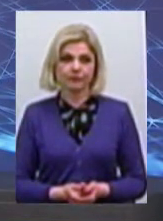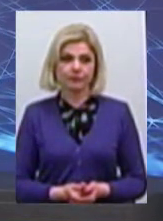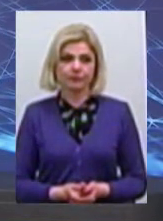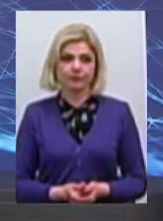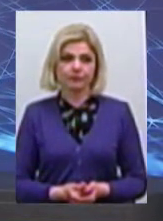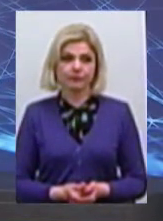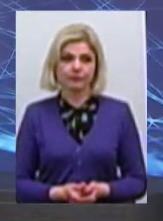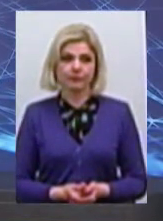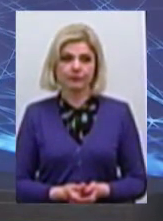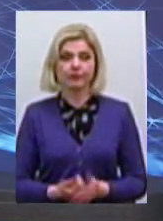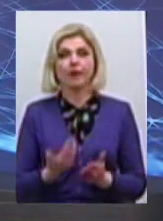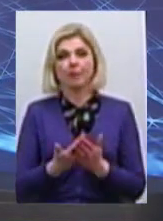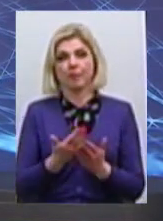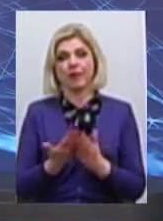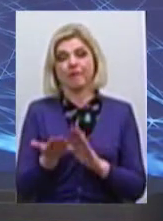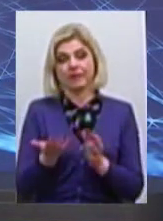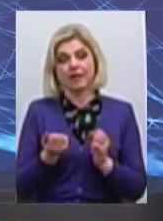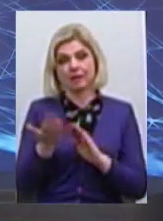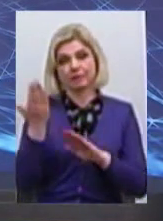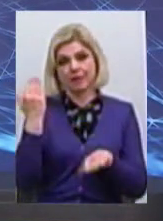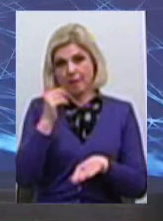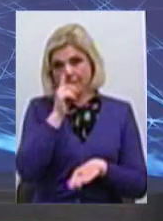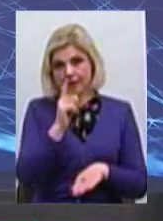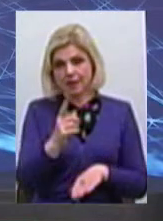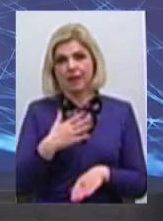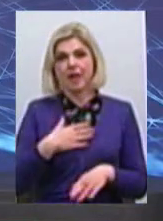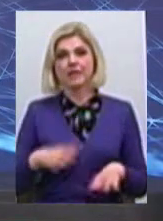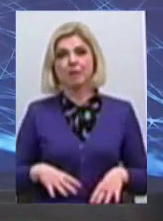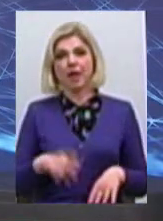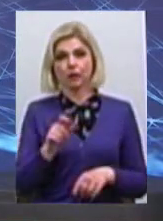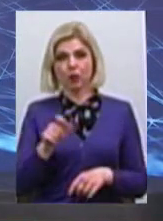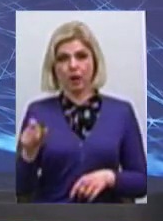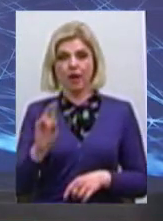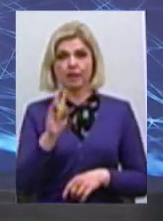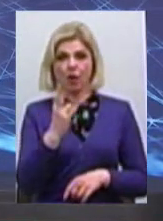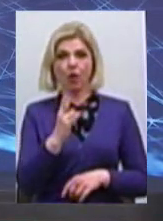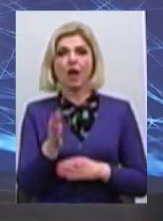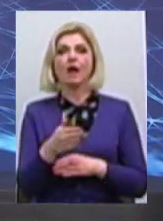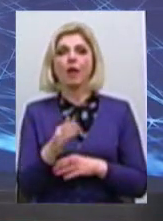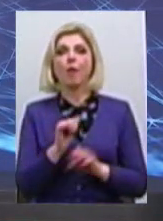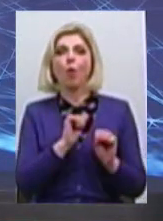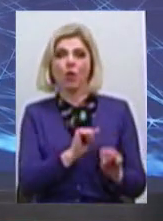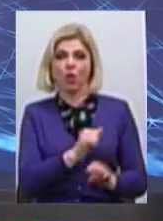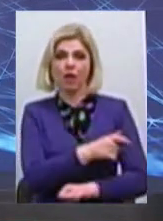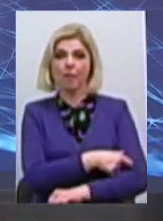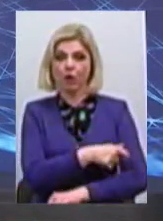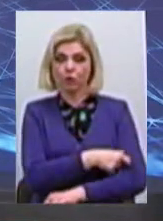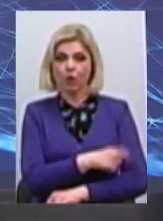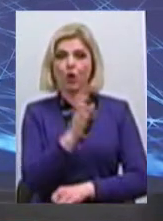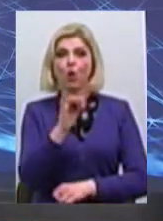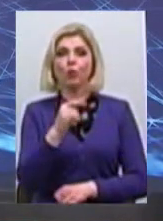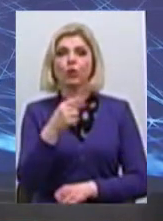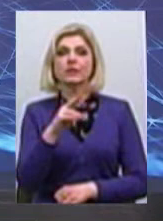взяти минулий місяць, нашими інспекторами Миколаївського рибоохоронного патруля у Бузькому